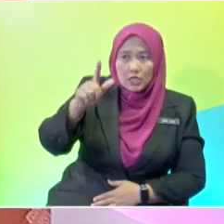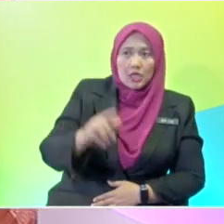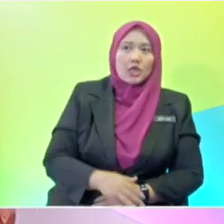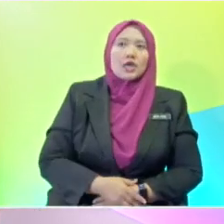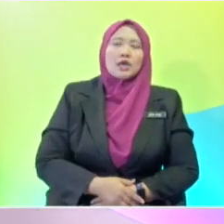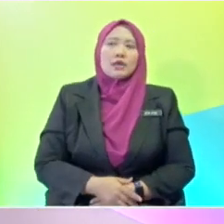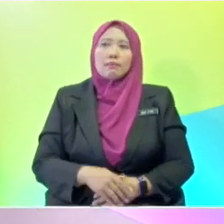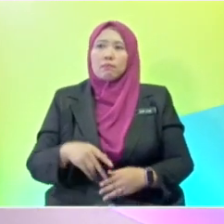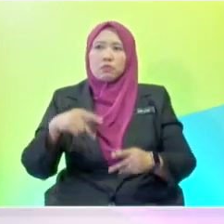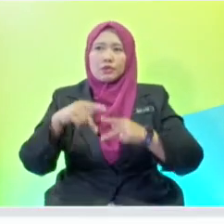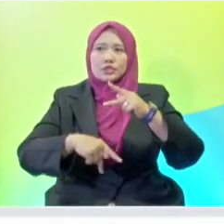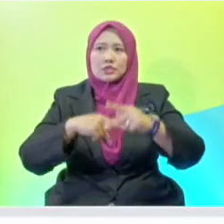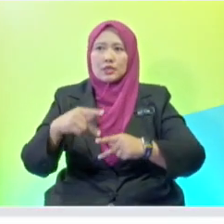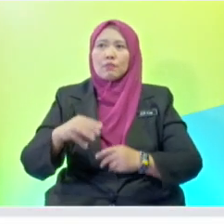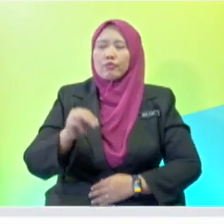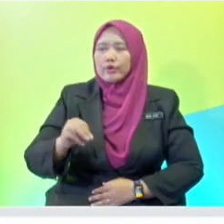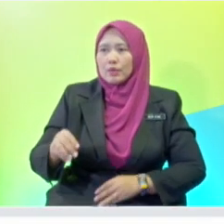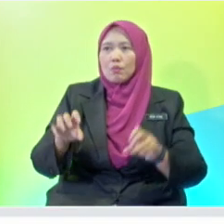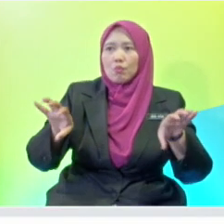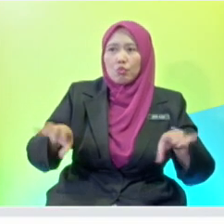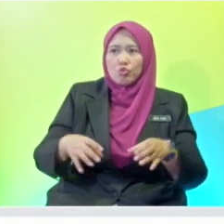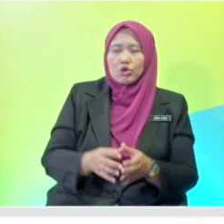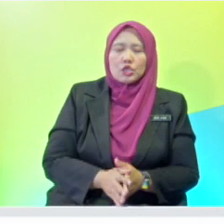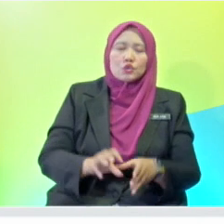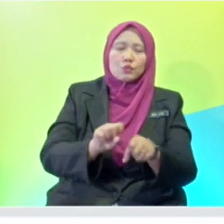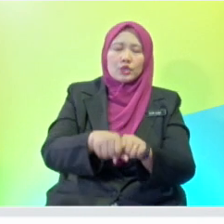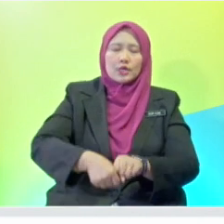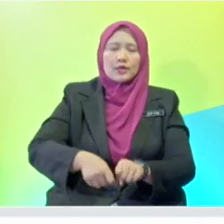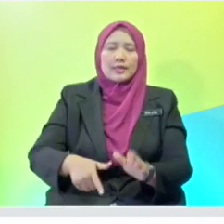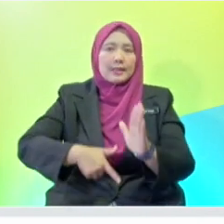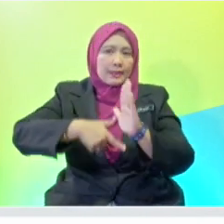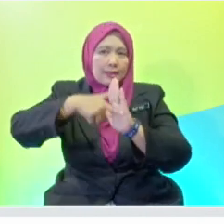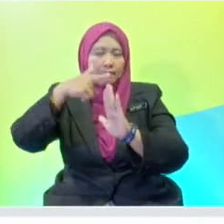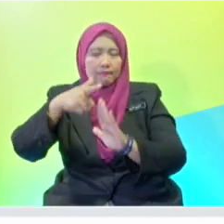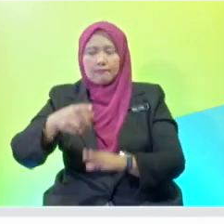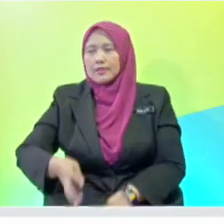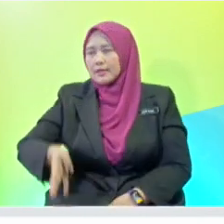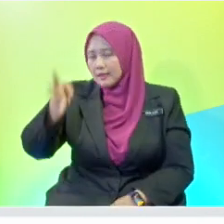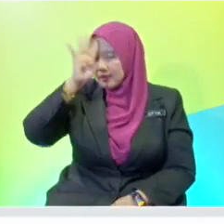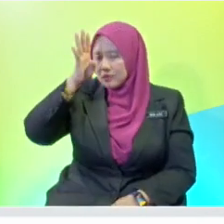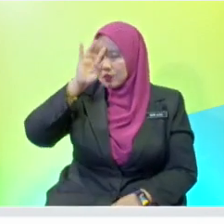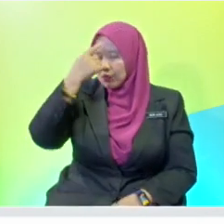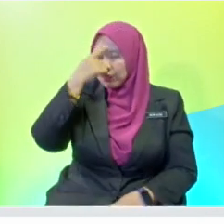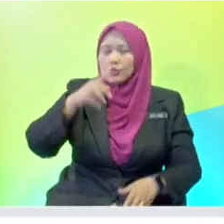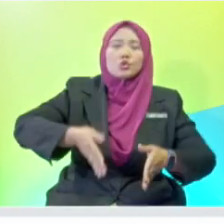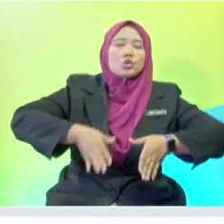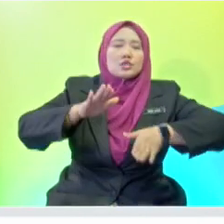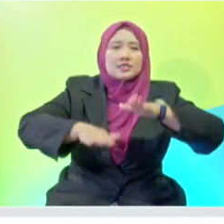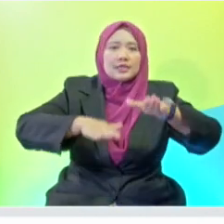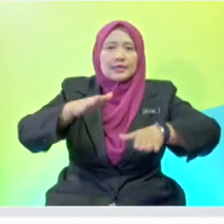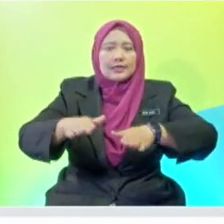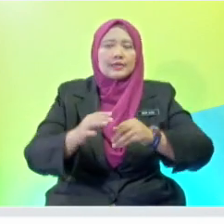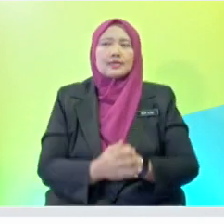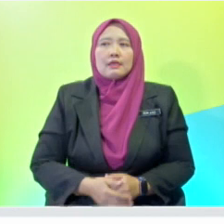merangsang Minda mereka supaya lebih kreatif supaya lebih kritis dalam menjalankan project ini ya betapa khusyuk